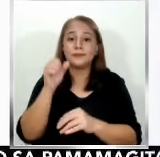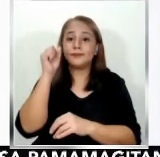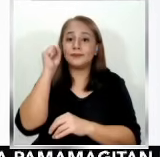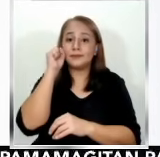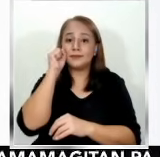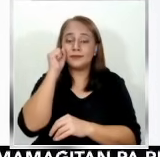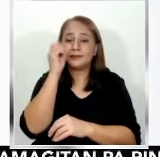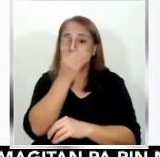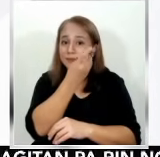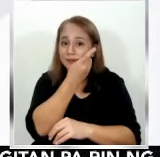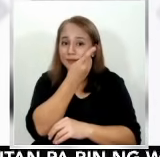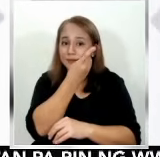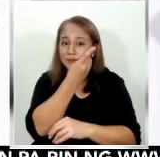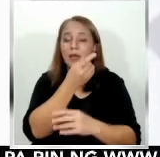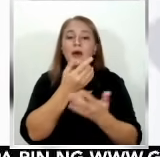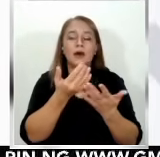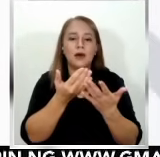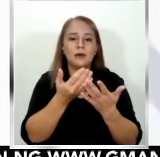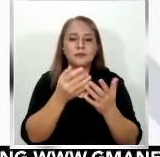Sara, out na kami